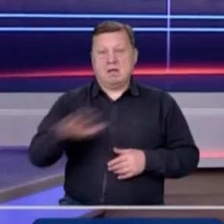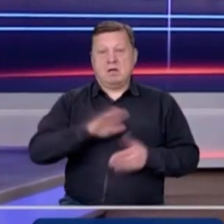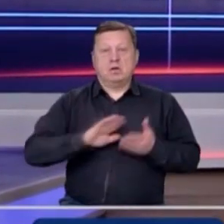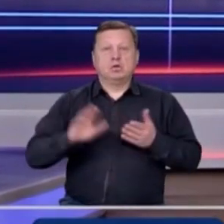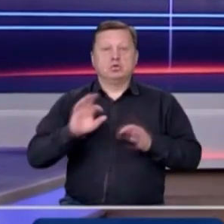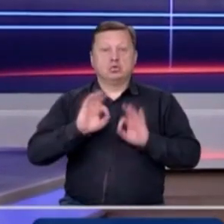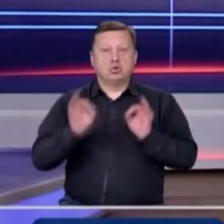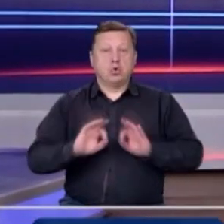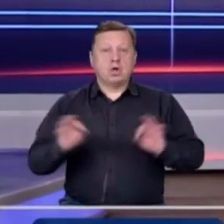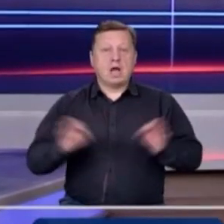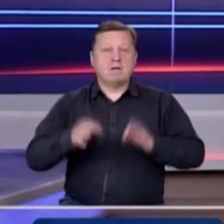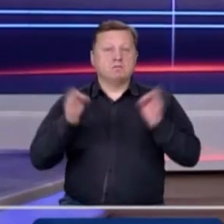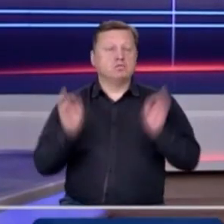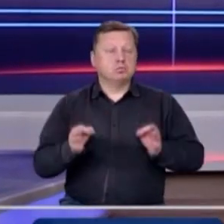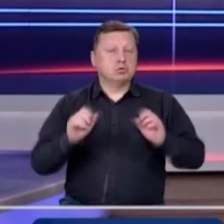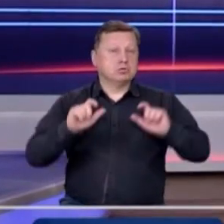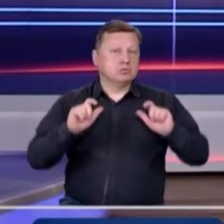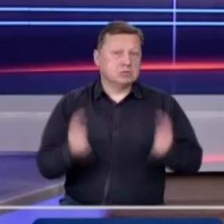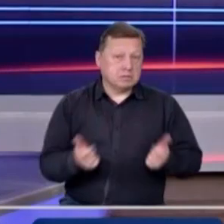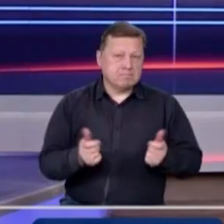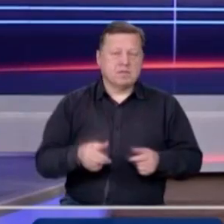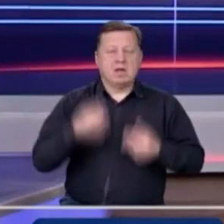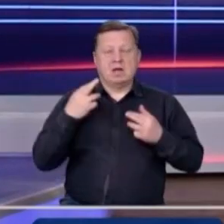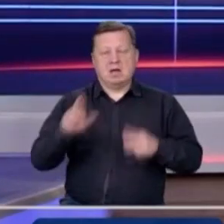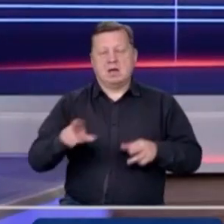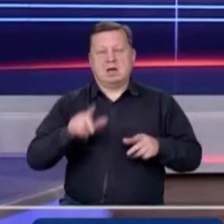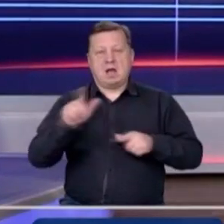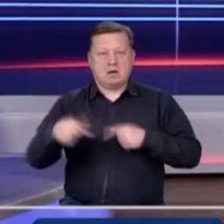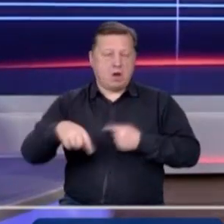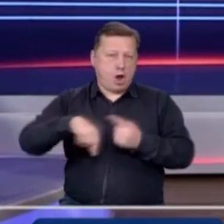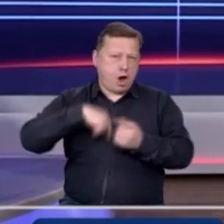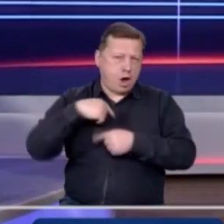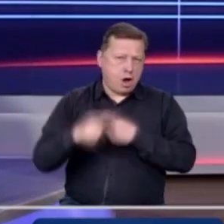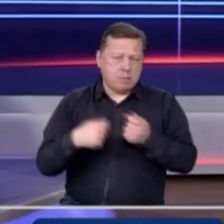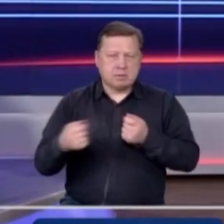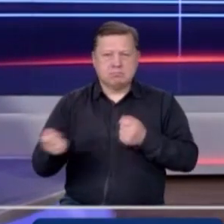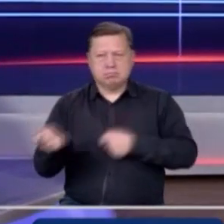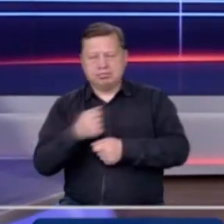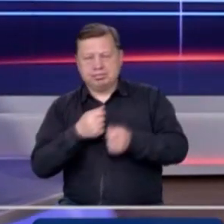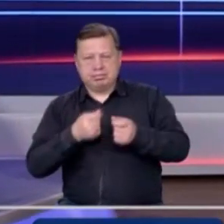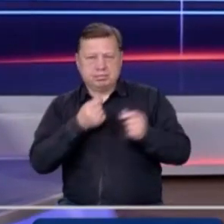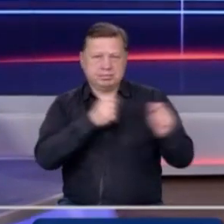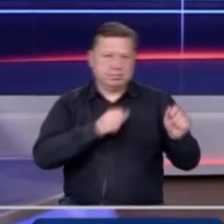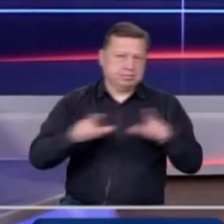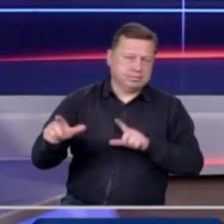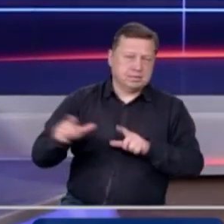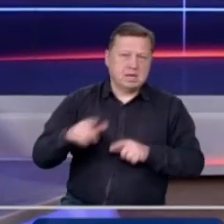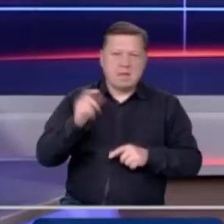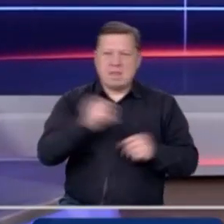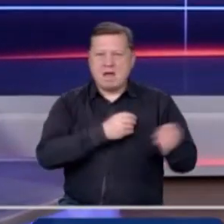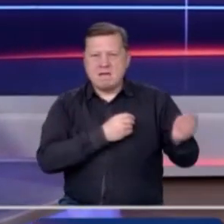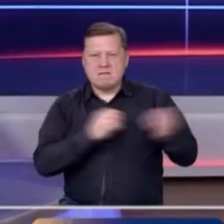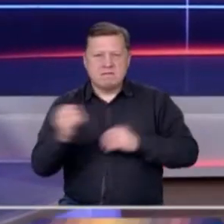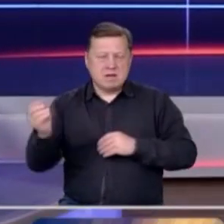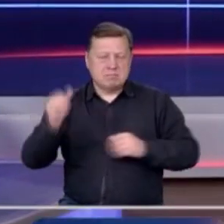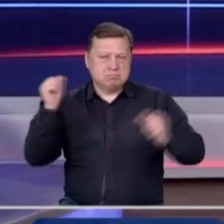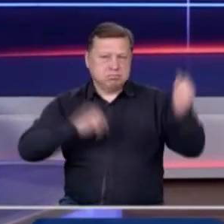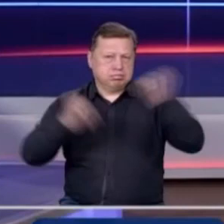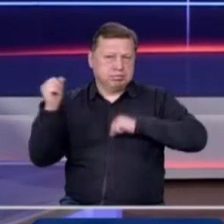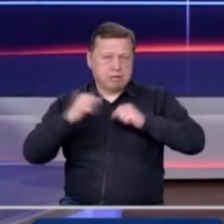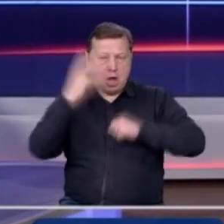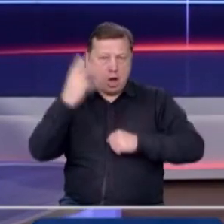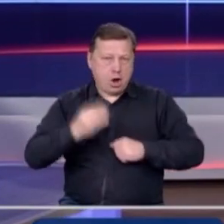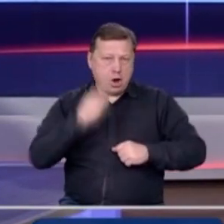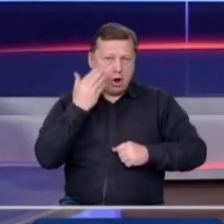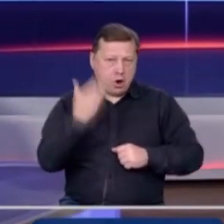sztuki współczesnej. A na nim rekordowy ruch, rekordowe obroty i rekordowe wyceny. Padła najwyższa kwota wylicytowana za